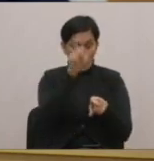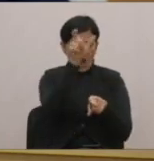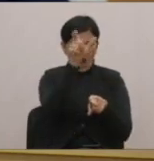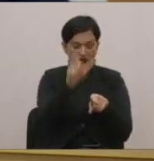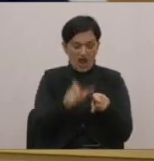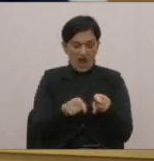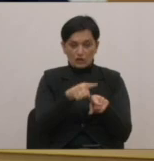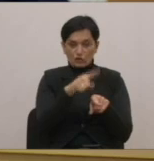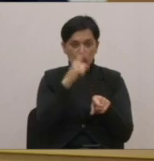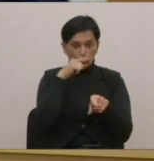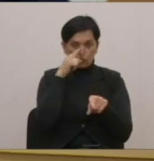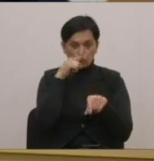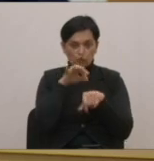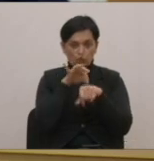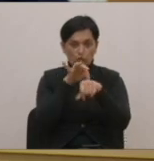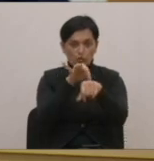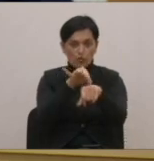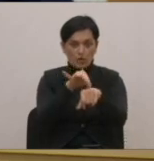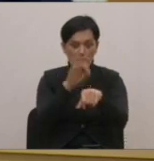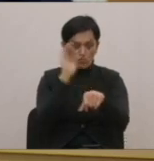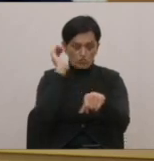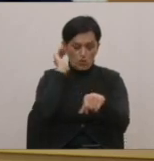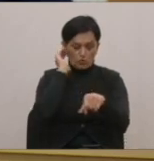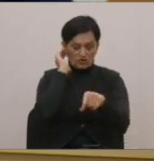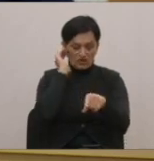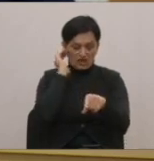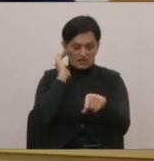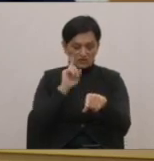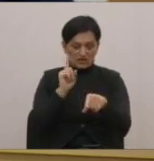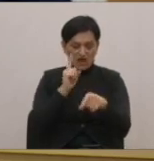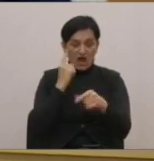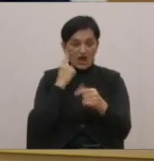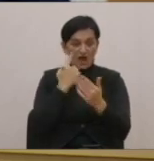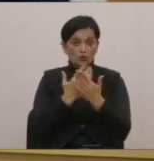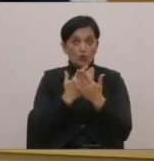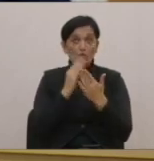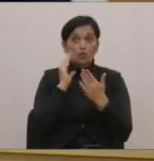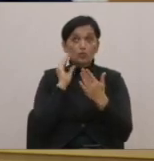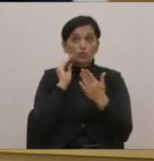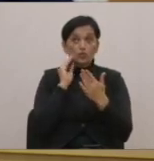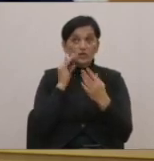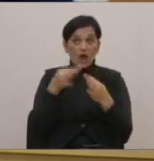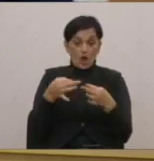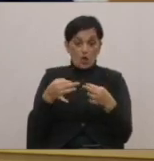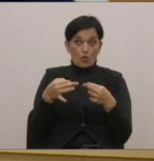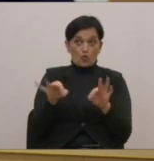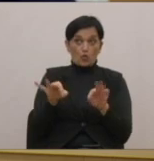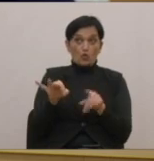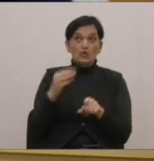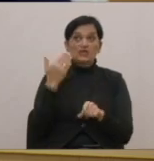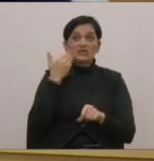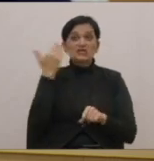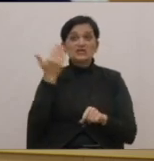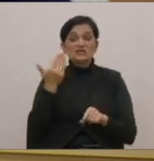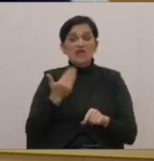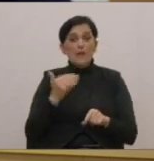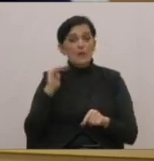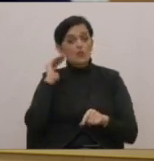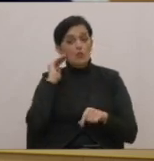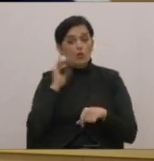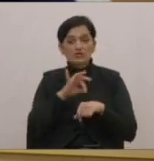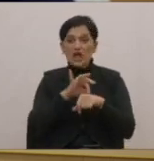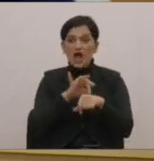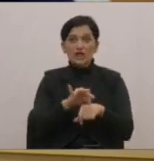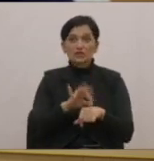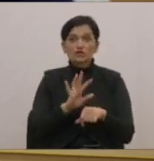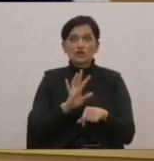ტყუილად მიყავთ ფაქტობრივად მოსასმენად, ანუ რაღაც თვალსაზრისით და როცა უშვებთ მაშინ ზეპირმოსმენას არ ჩაატარებ ხშირ შემთხვევაში